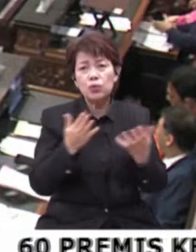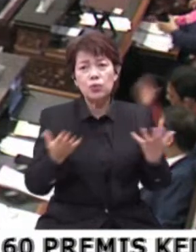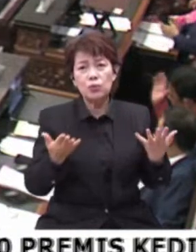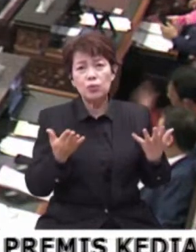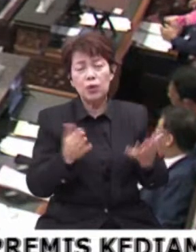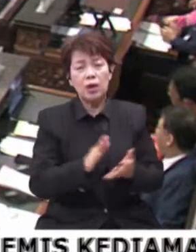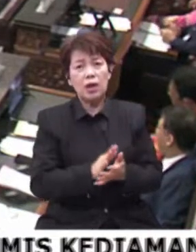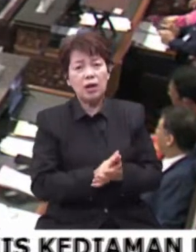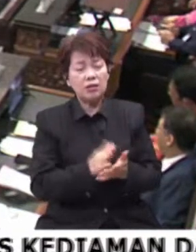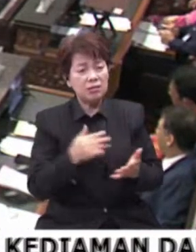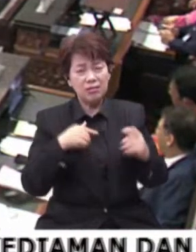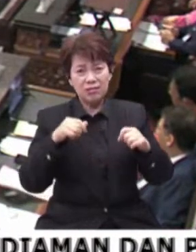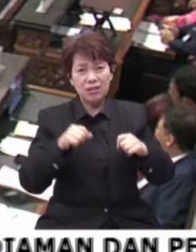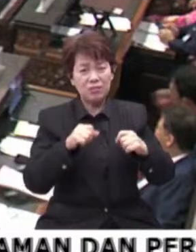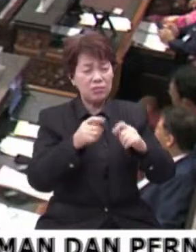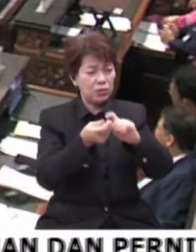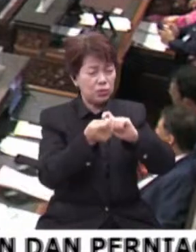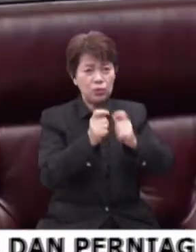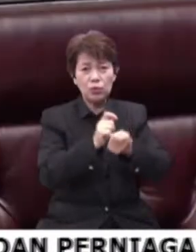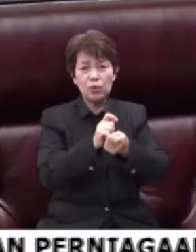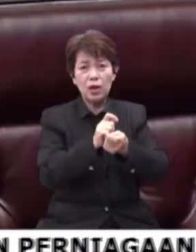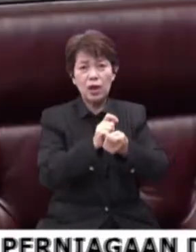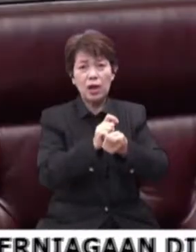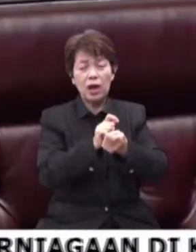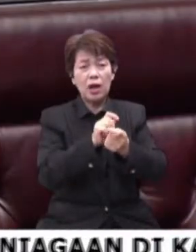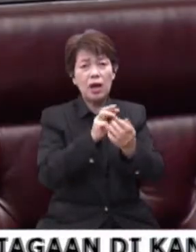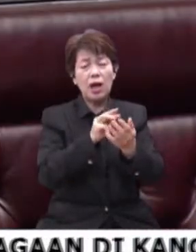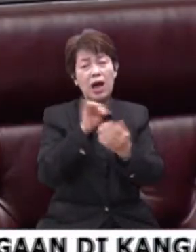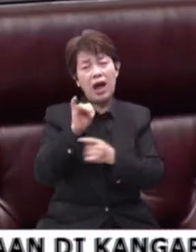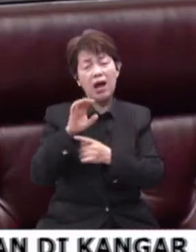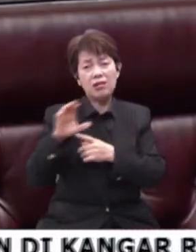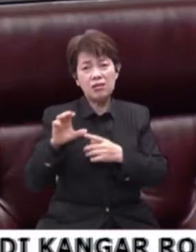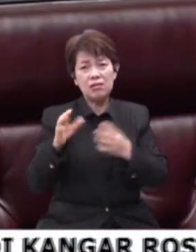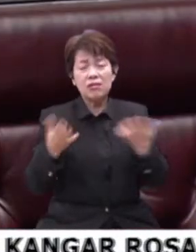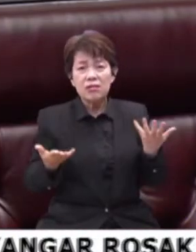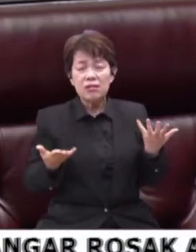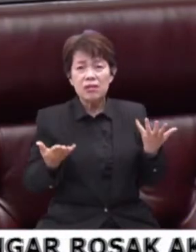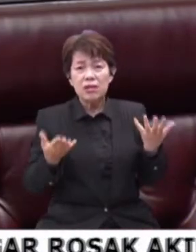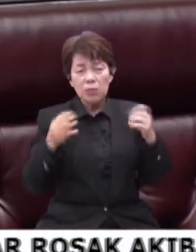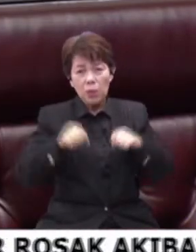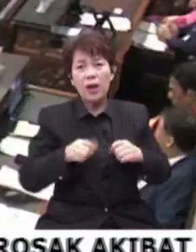kesan kepada penukaran kepada orang dewasa makasih